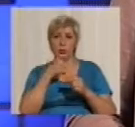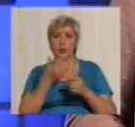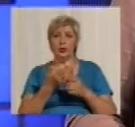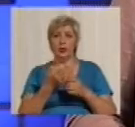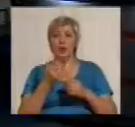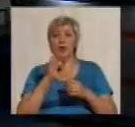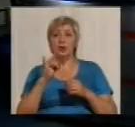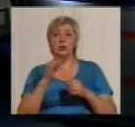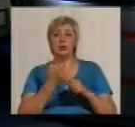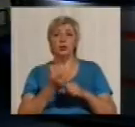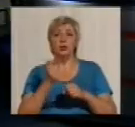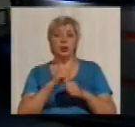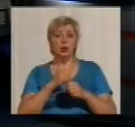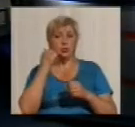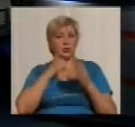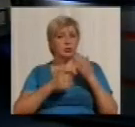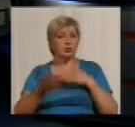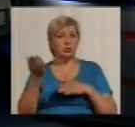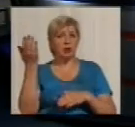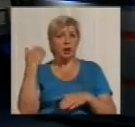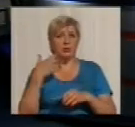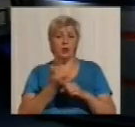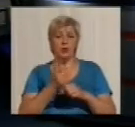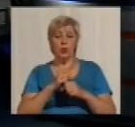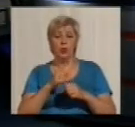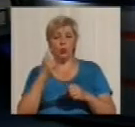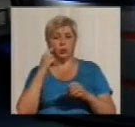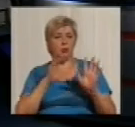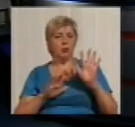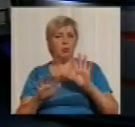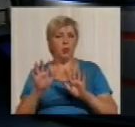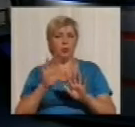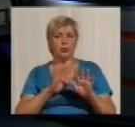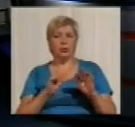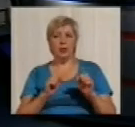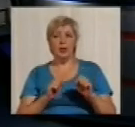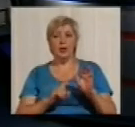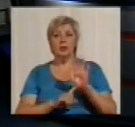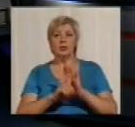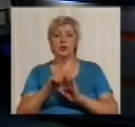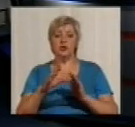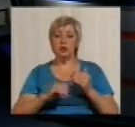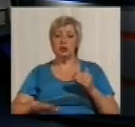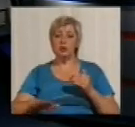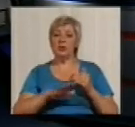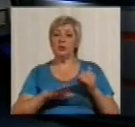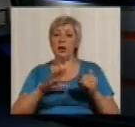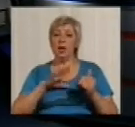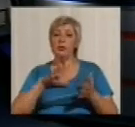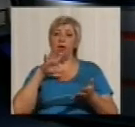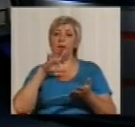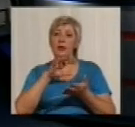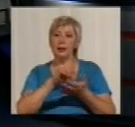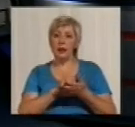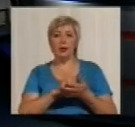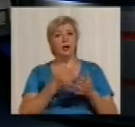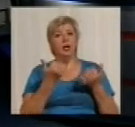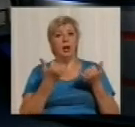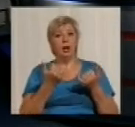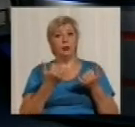очень давняя и очень мутная. Спочатку земля була в оренді, да. Потім ми бачимо вже право власності